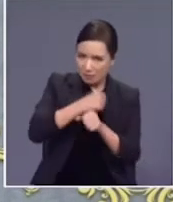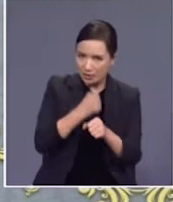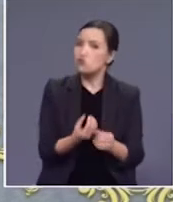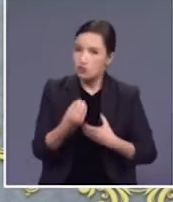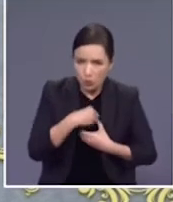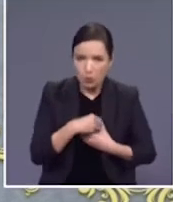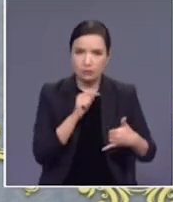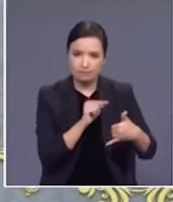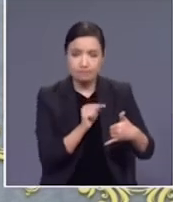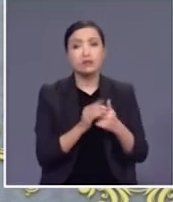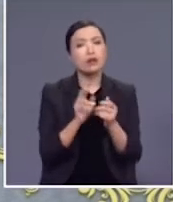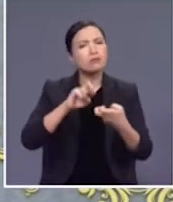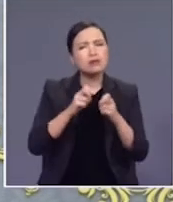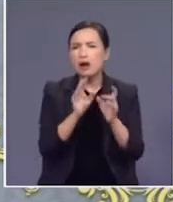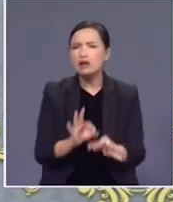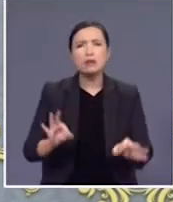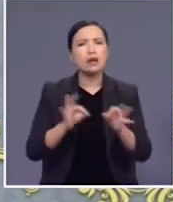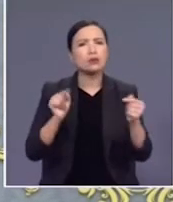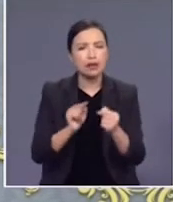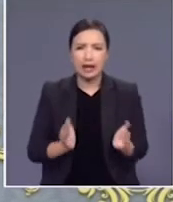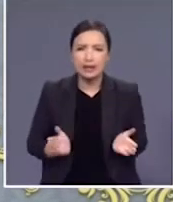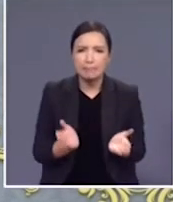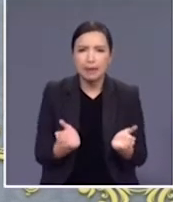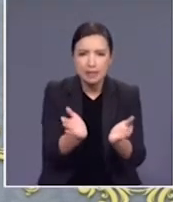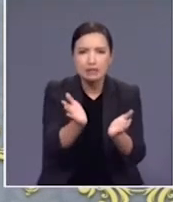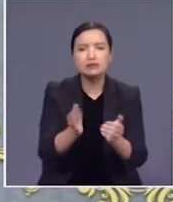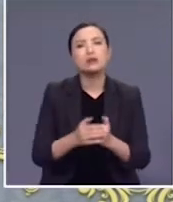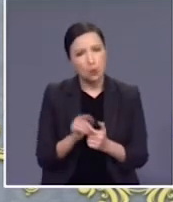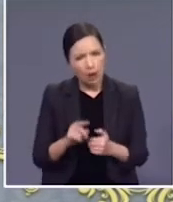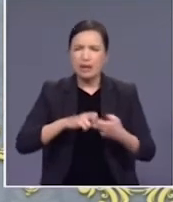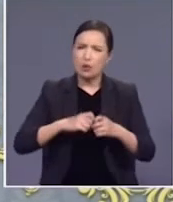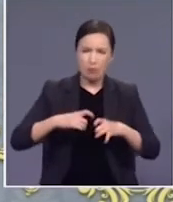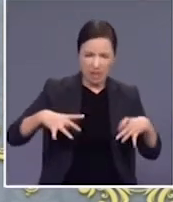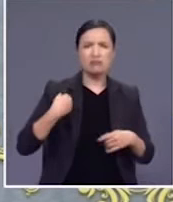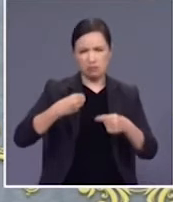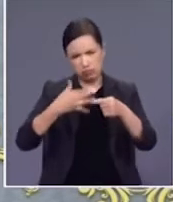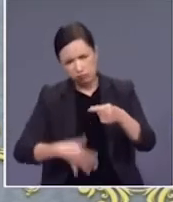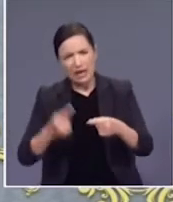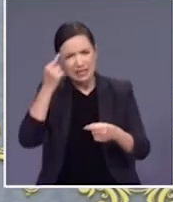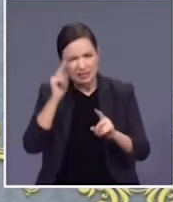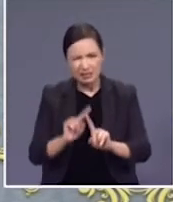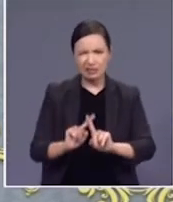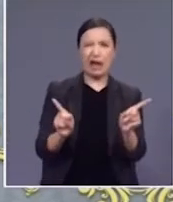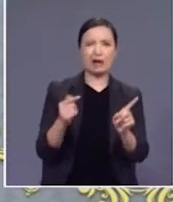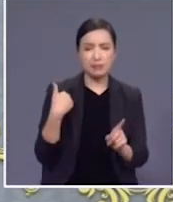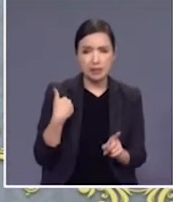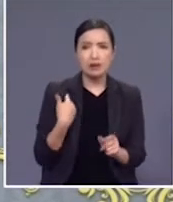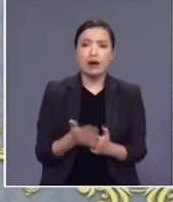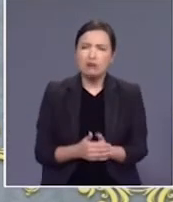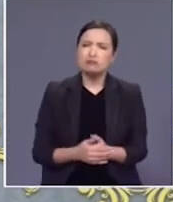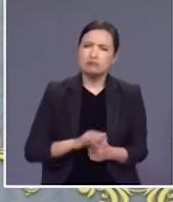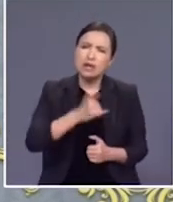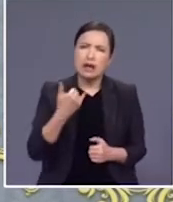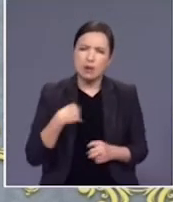ครับเพราะปัญหาสำคัญอยู่ที่การขับเคลื่อนแล้วก็ความขัดแย้งหลายอย่างนะครับความเห็นต่างบางอย่างมันก็ยาก